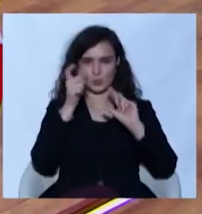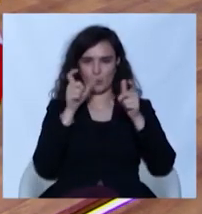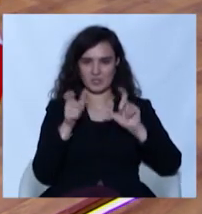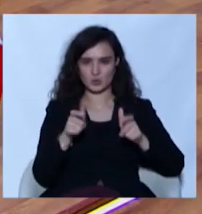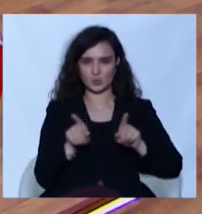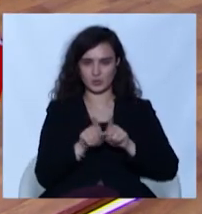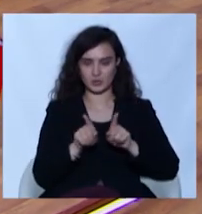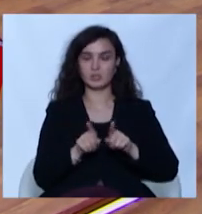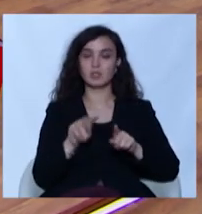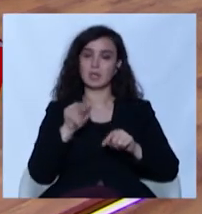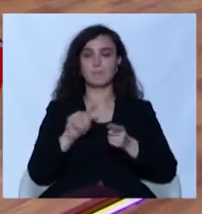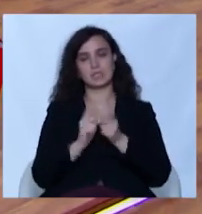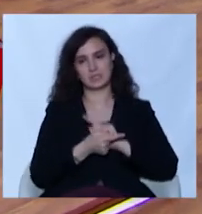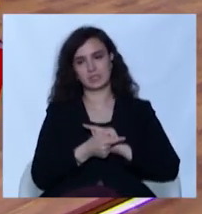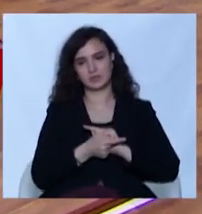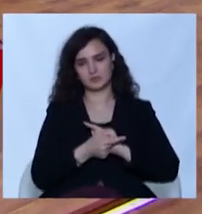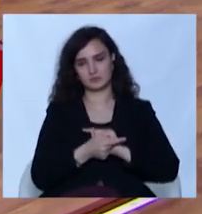კუბისტური. აქ პირიქით